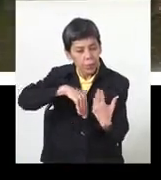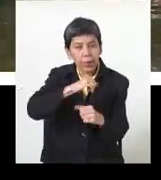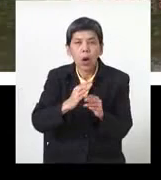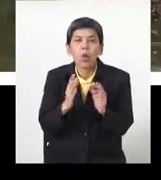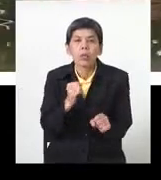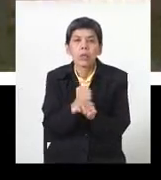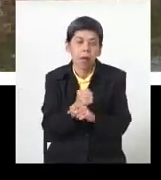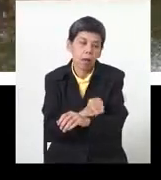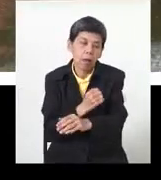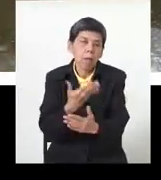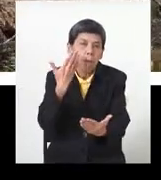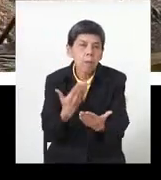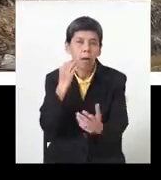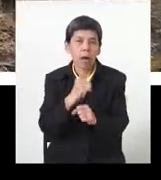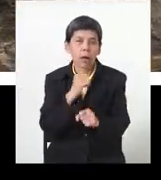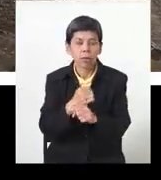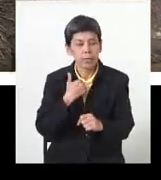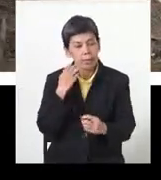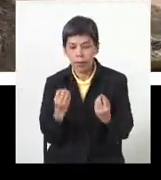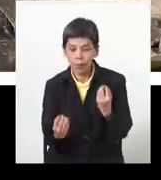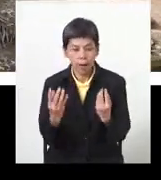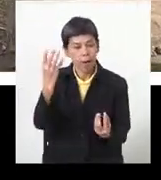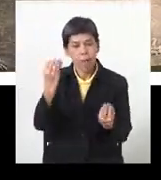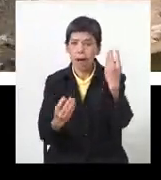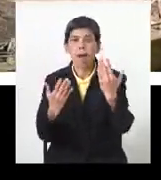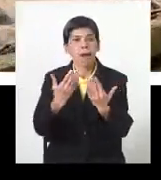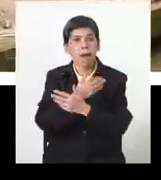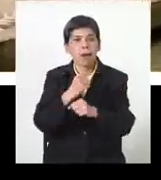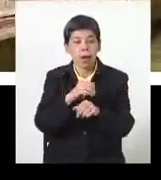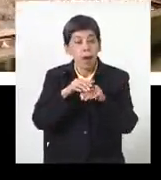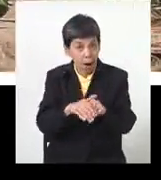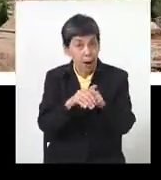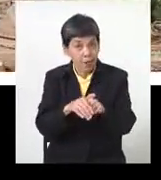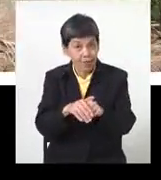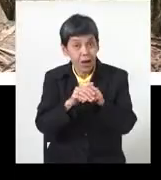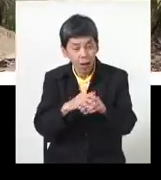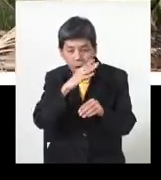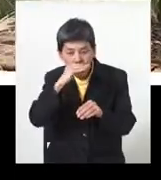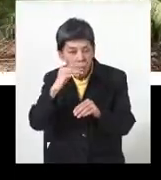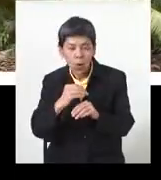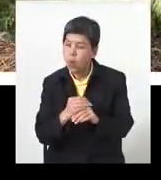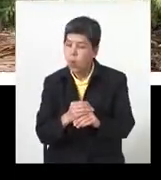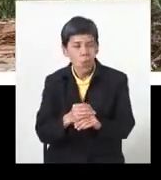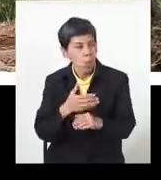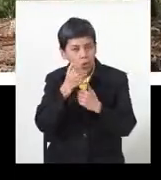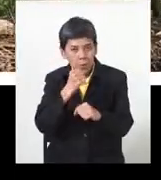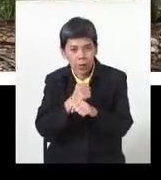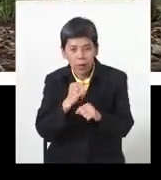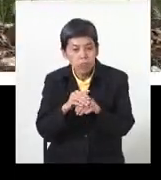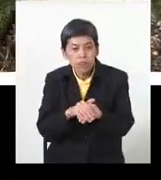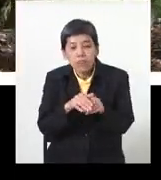หมุนเวียนไปเพราะว่าแรงงานแพงอ๋อก็จะเริ่มปลูกเป็นต้นไม้ยืนต้นครับนะอย่างมะพร้าวน้ำหอมเนี่ยซึ่งกำลังนิยม